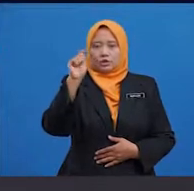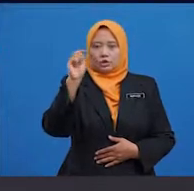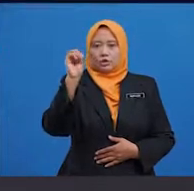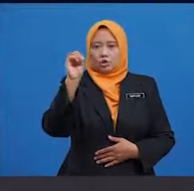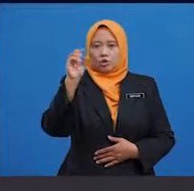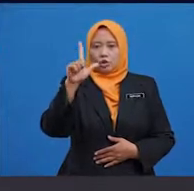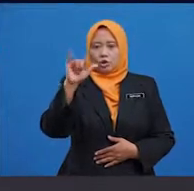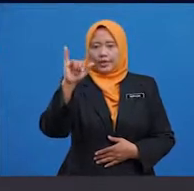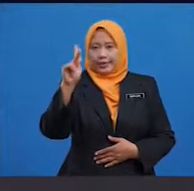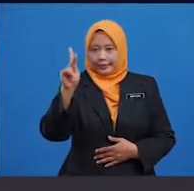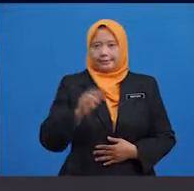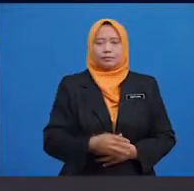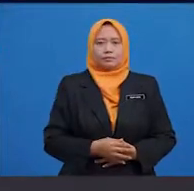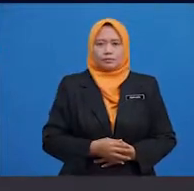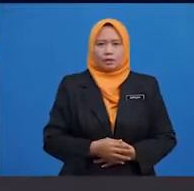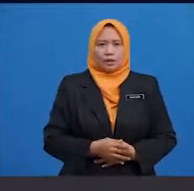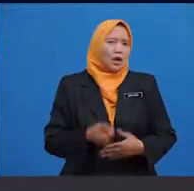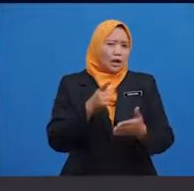sistolik dan diastolik?